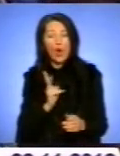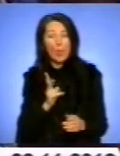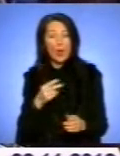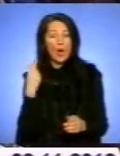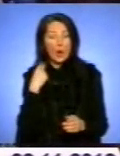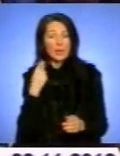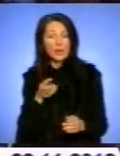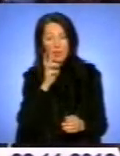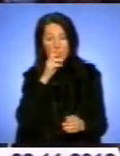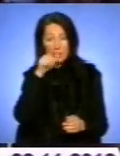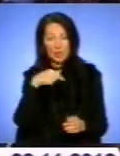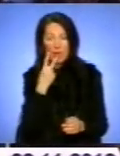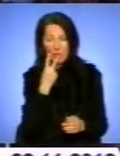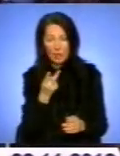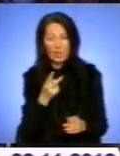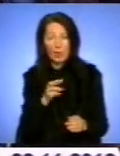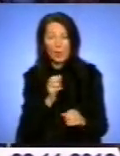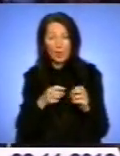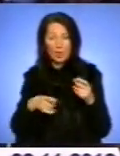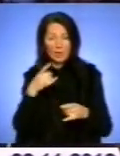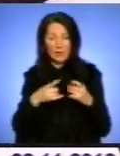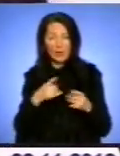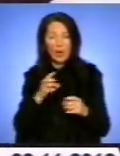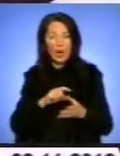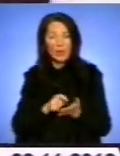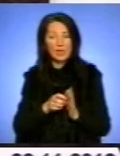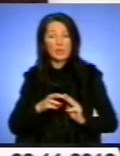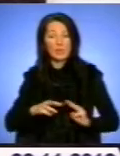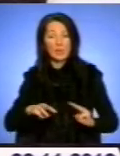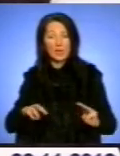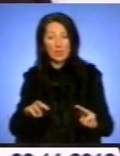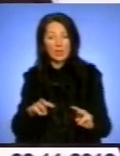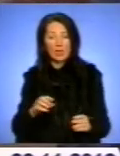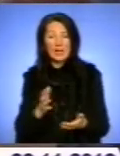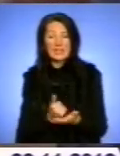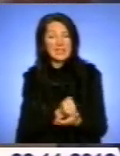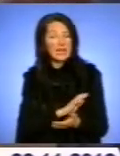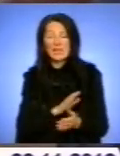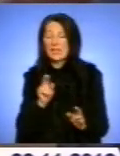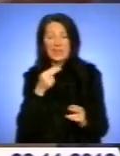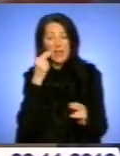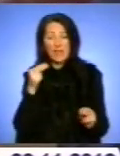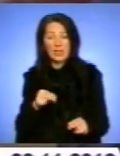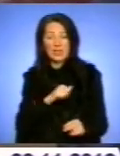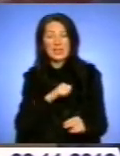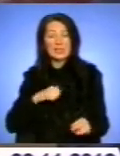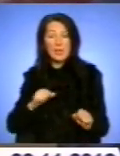знає. Каже, побачив по телевізору. Однак запевняє, Кабінет міністрів в затримках не винен. Самі керівники